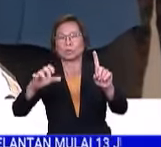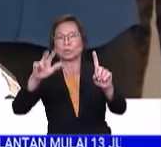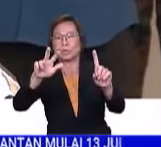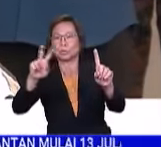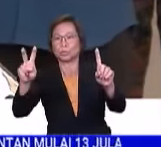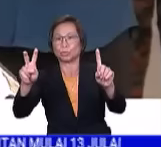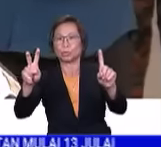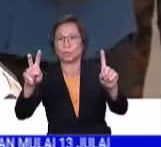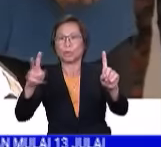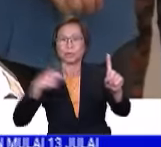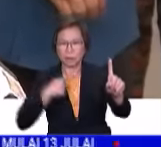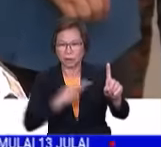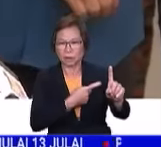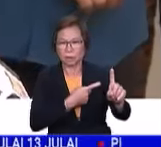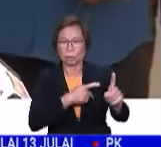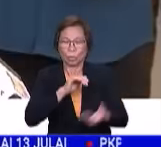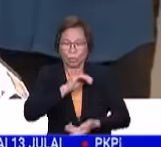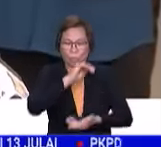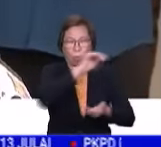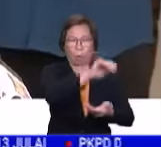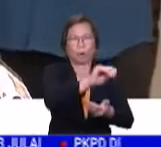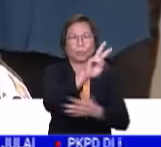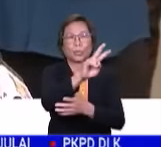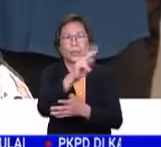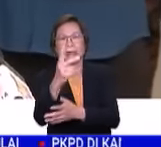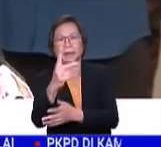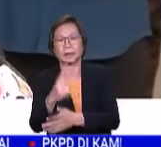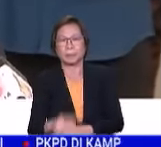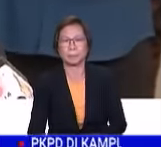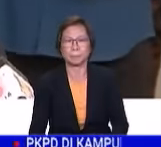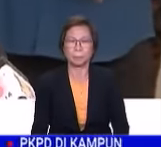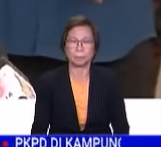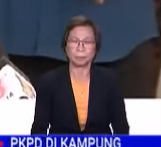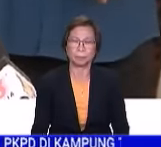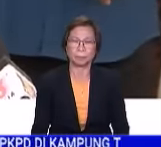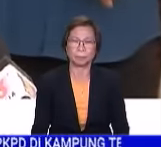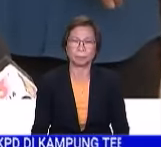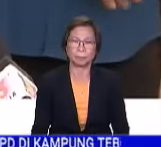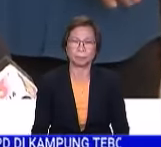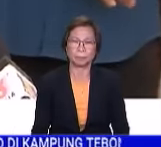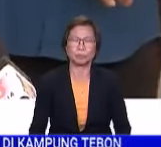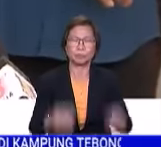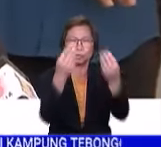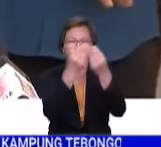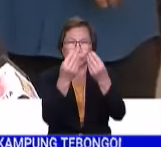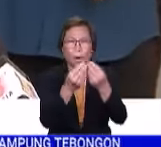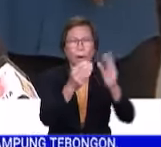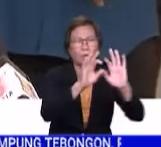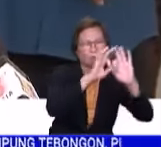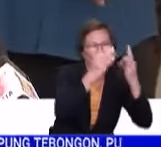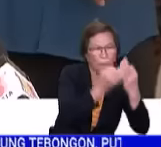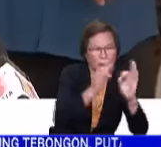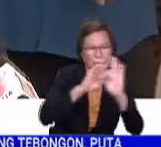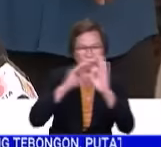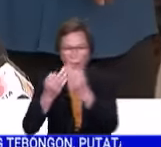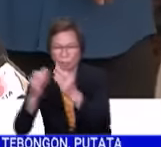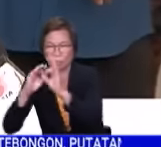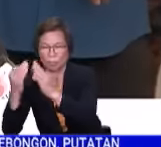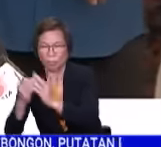1,732, kita dah bagi 2,000, maknanya sudah pun melebihi jumlah pintu, jumlah keluarga yang ada di